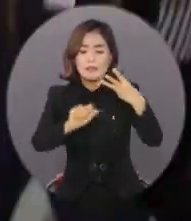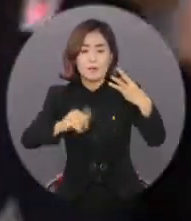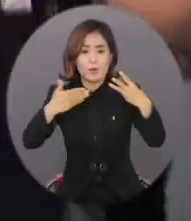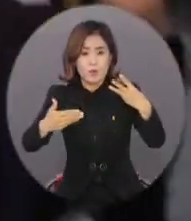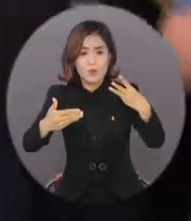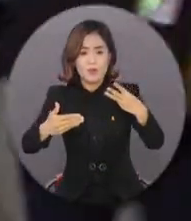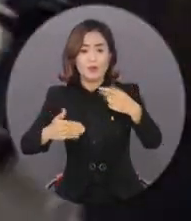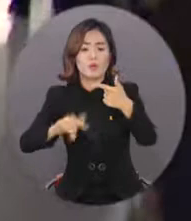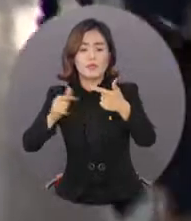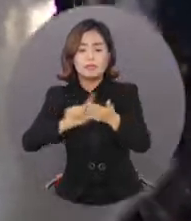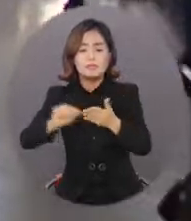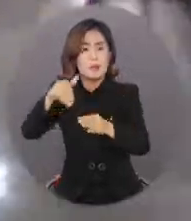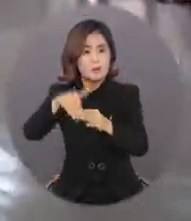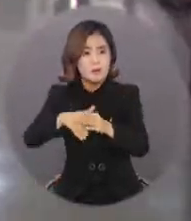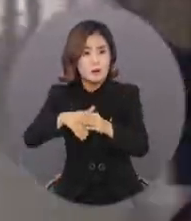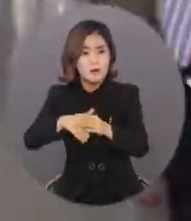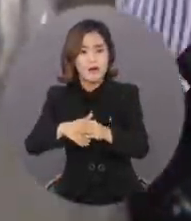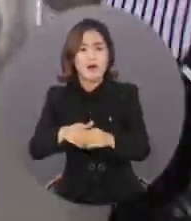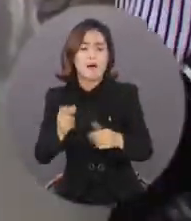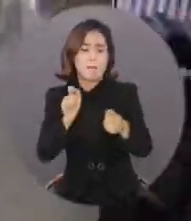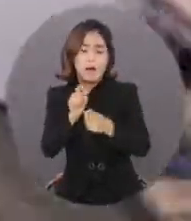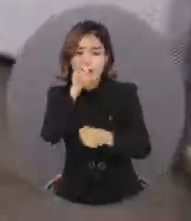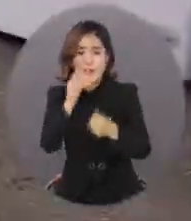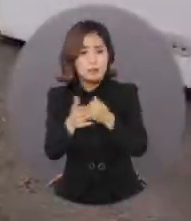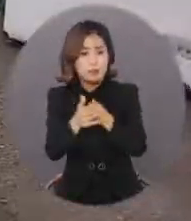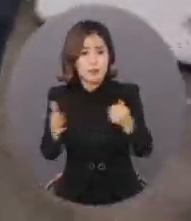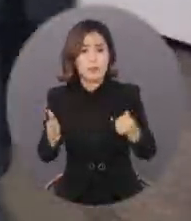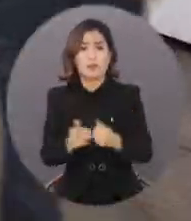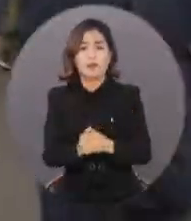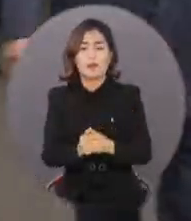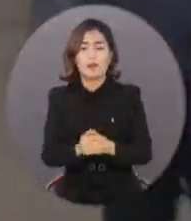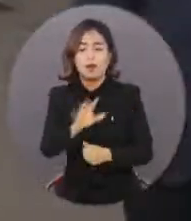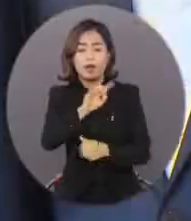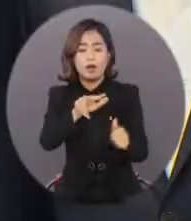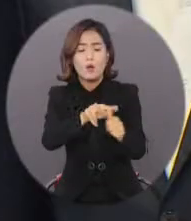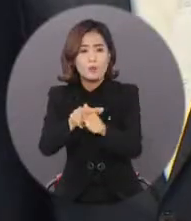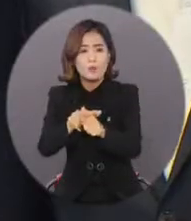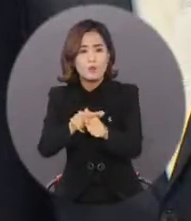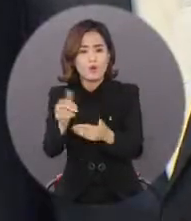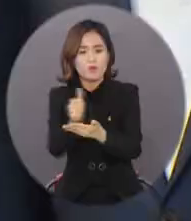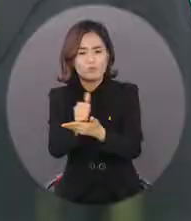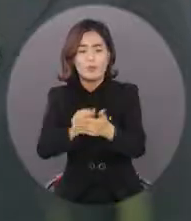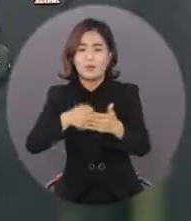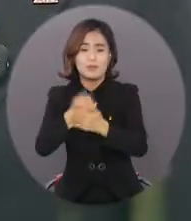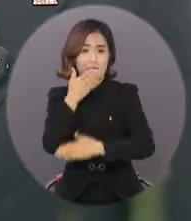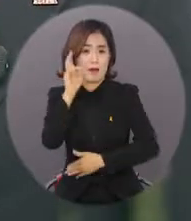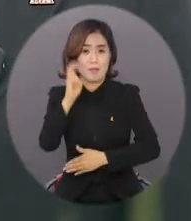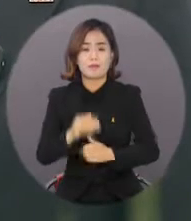대선과 6월 1일 지방선거가 불과 석 달도 떨어져 있지 않기 때문에 각 당 후보들의 운명이 연동될 가능성은